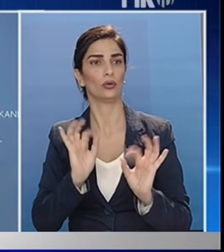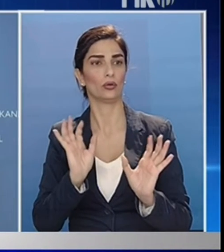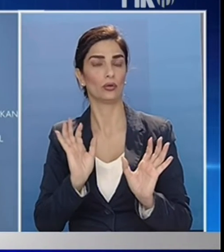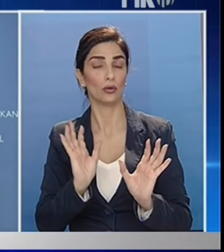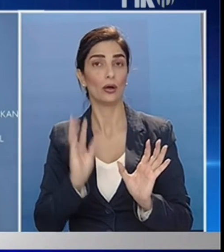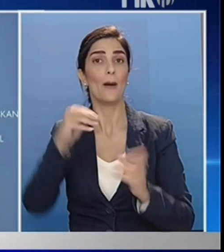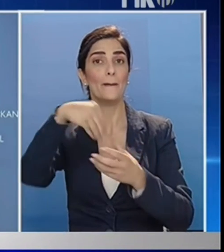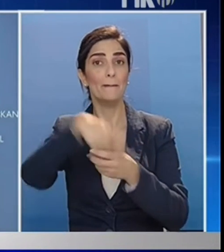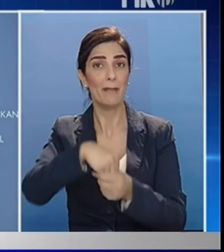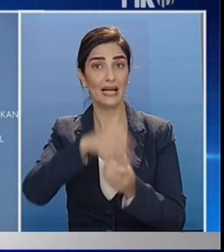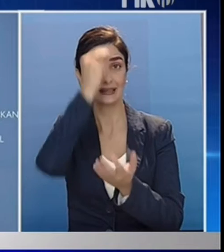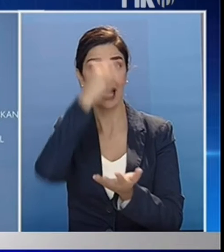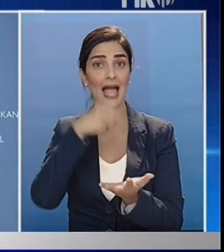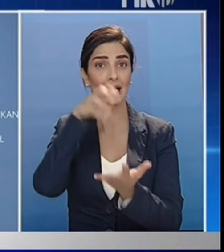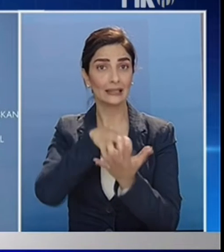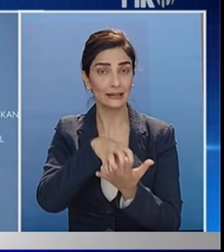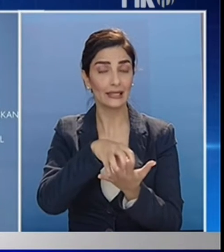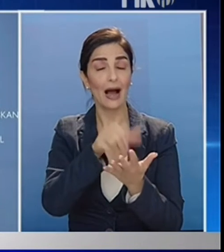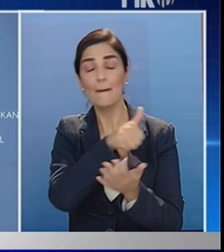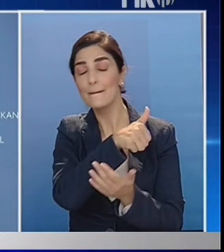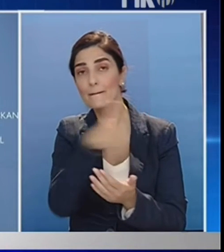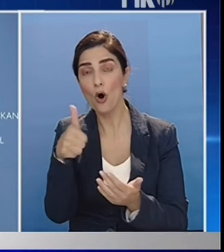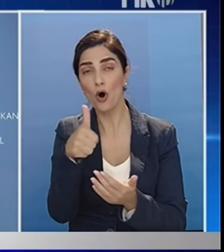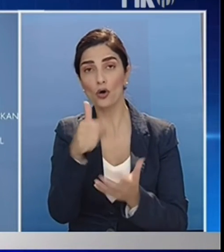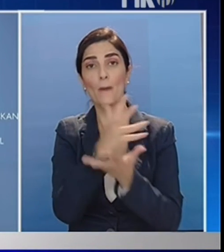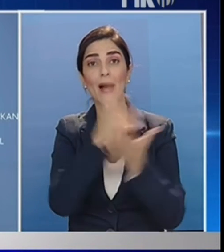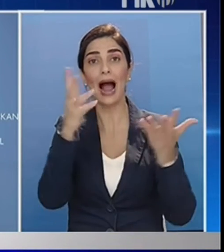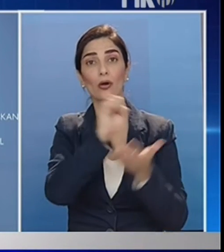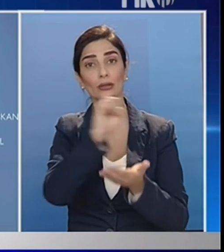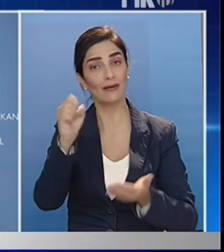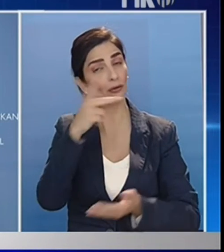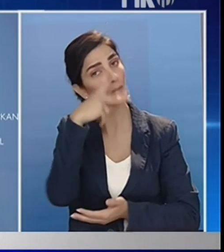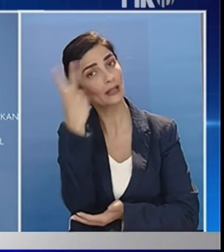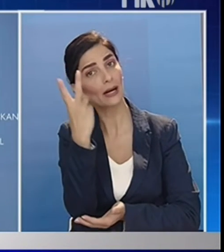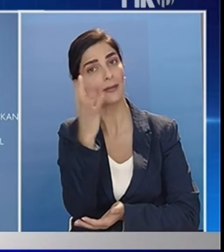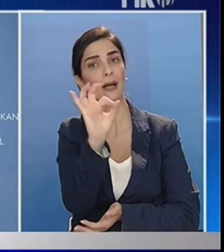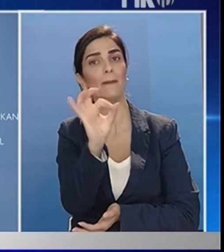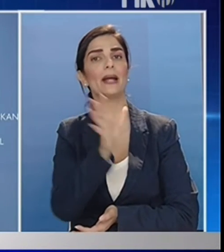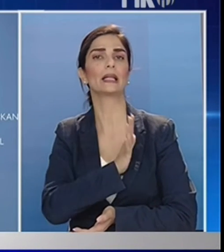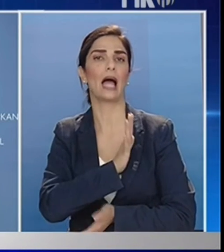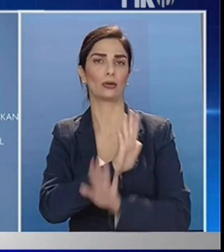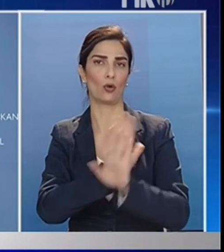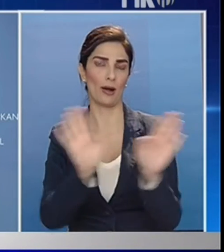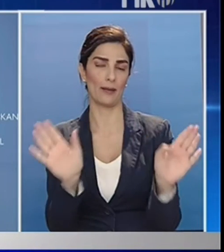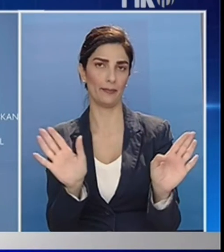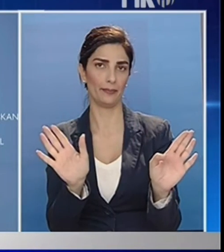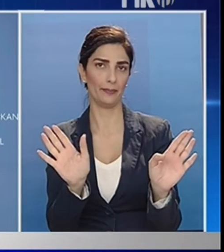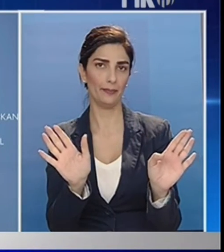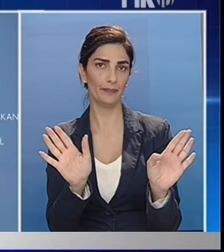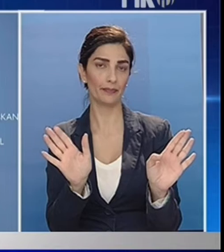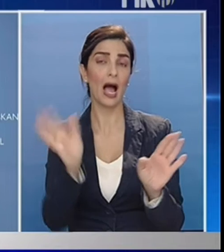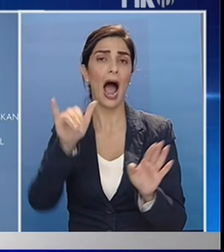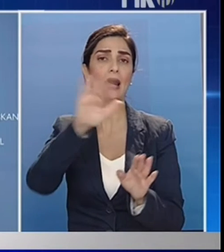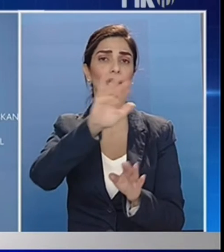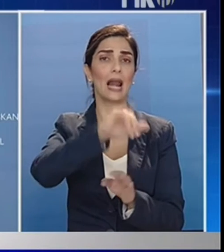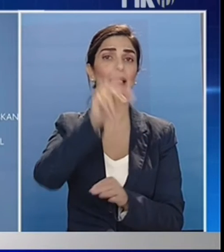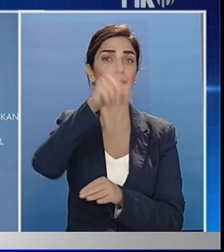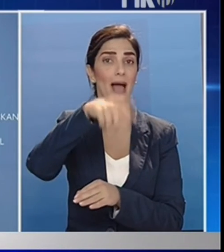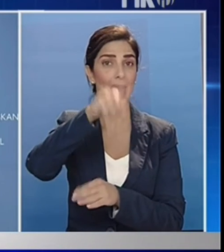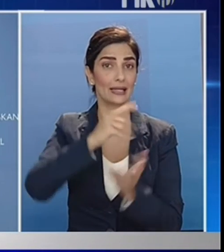ναών επιτρέπεται μόνο για το Μεγάλο Σάββατο η παρουσία μέχρι 50 ατόμων στη βάση του πρωτοκόλλου. Όλες τις υπόλοιπες μέρες της